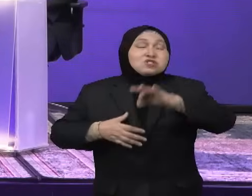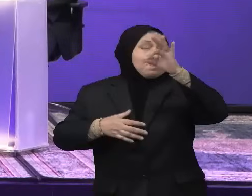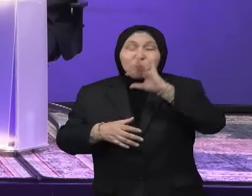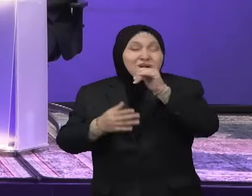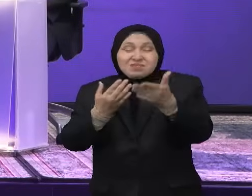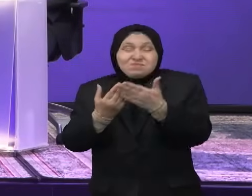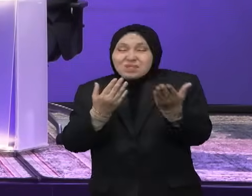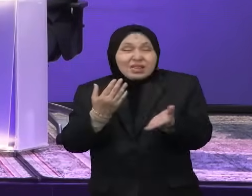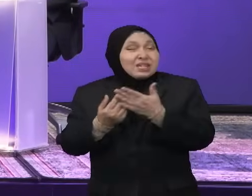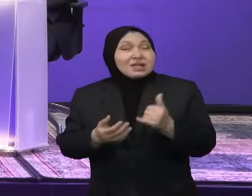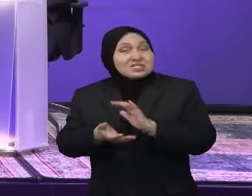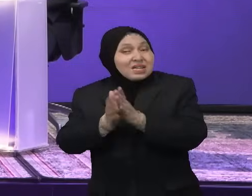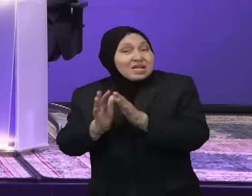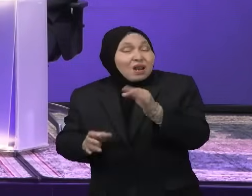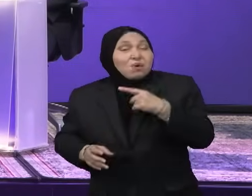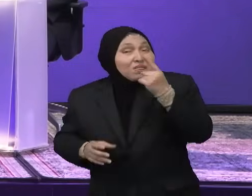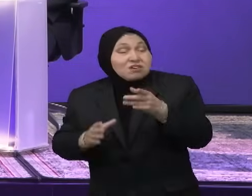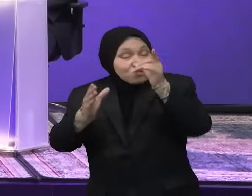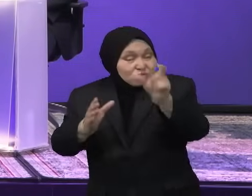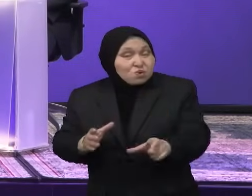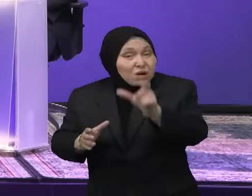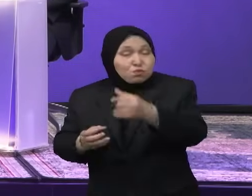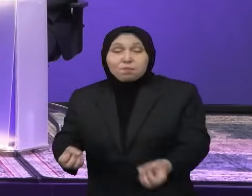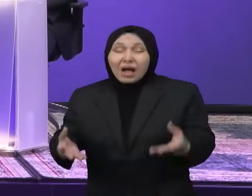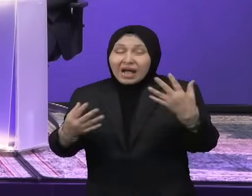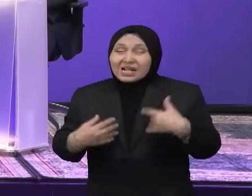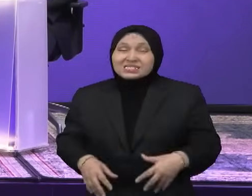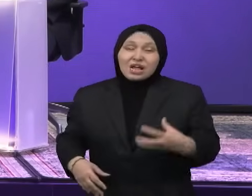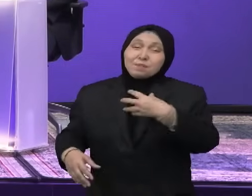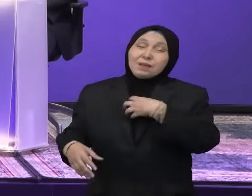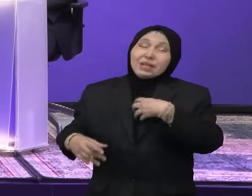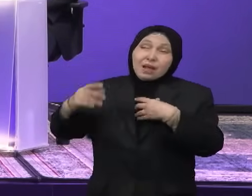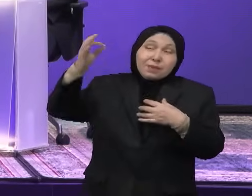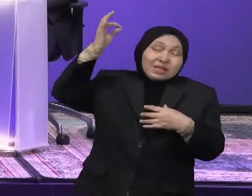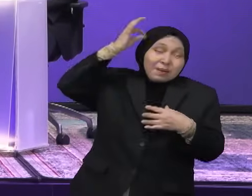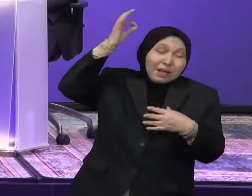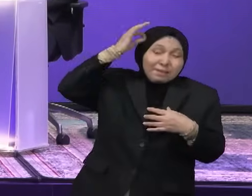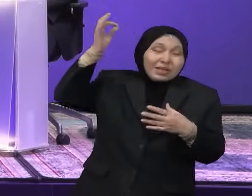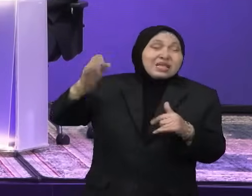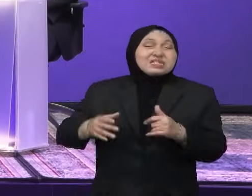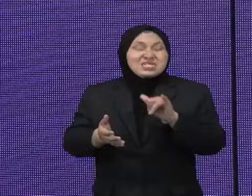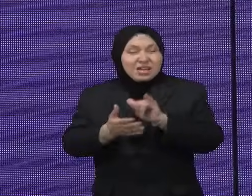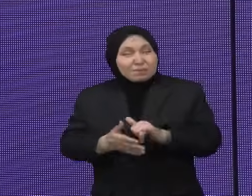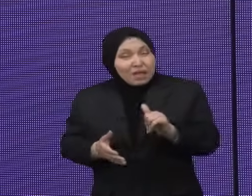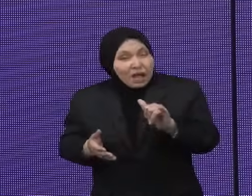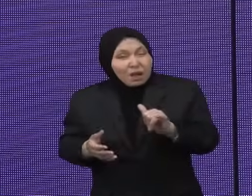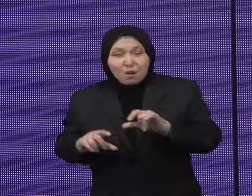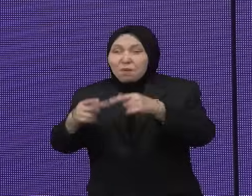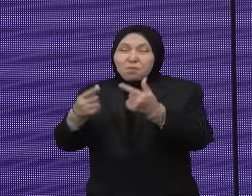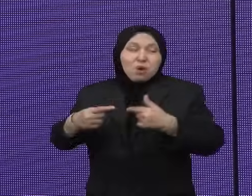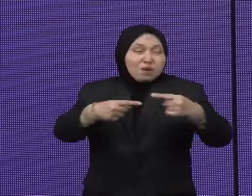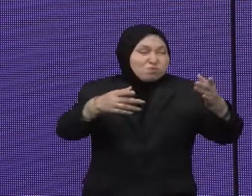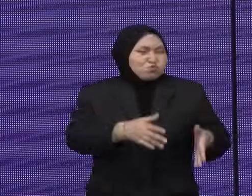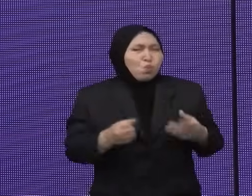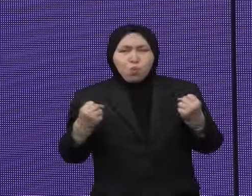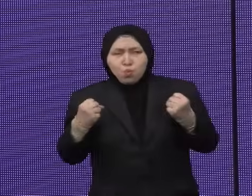Jadi kalau katakan seseorang itu masih banyak lagi bising dalam pemikiran dan jiwanya, dia kata bahawa kumpulan musuh sana itu